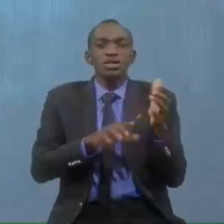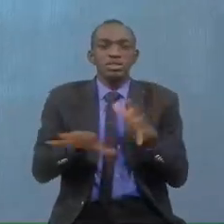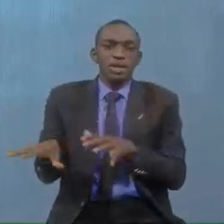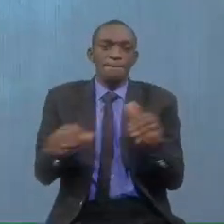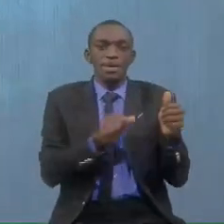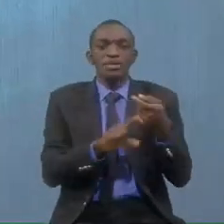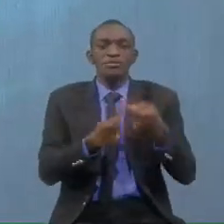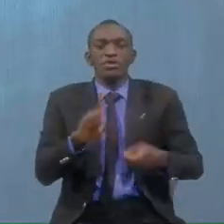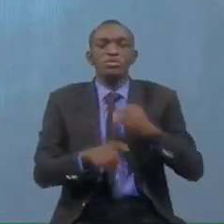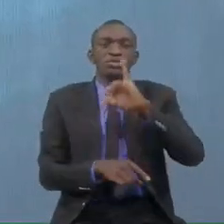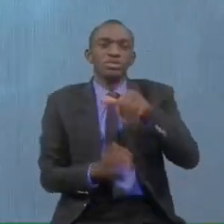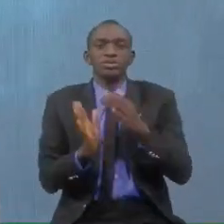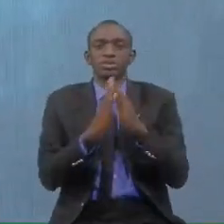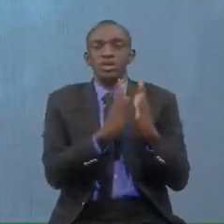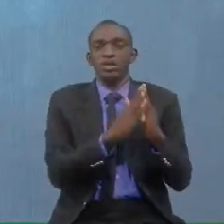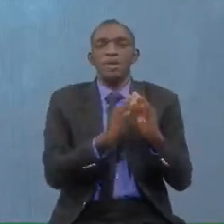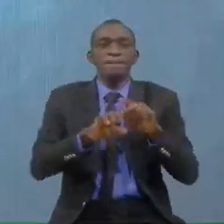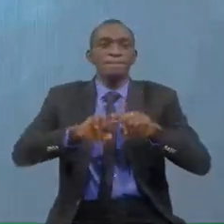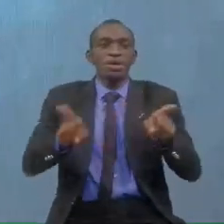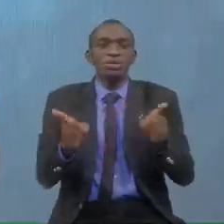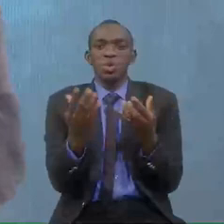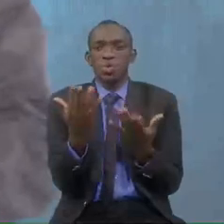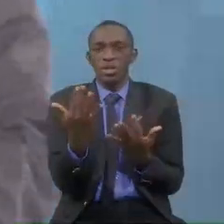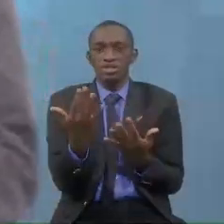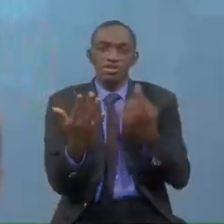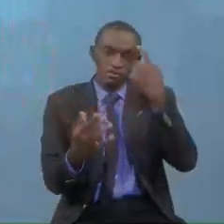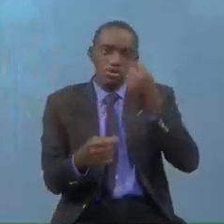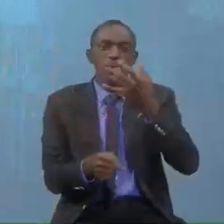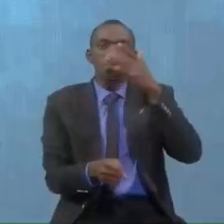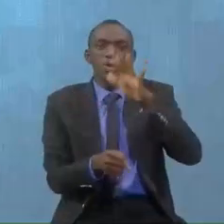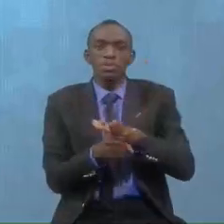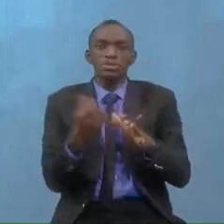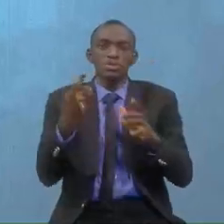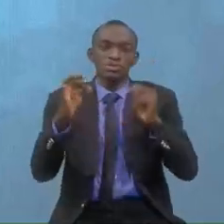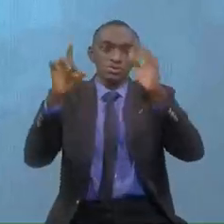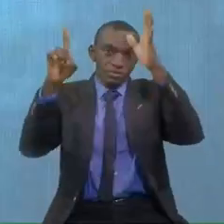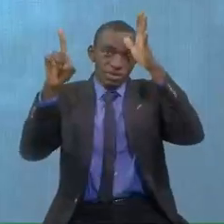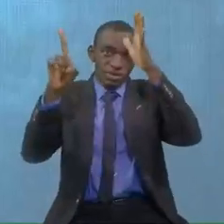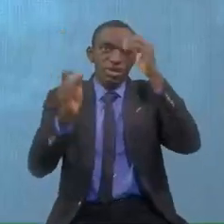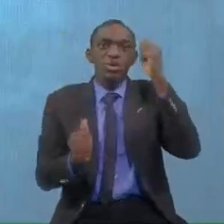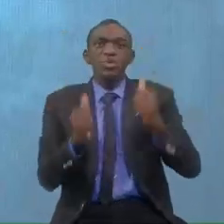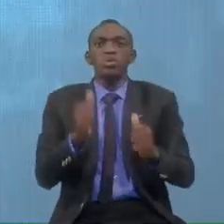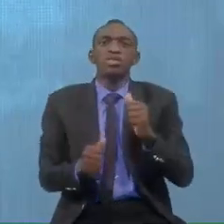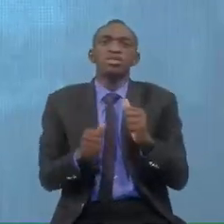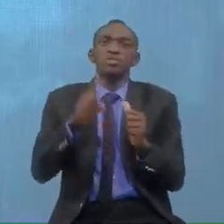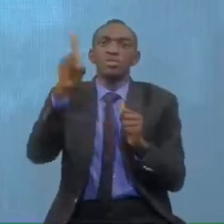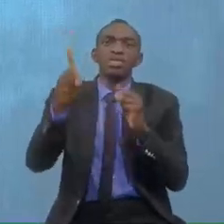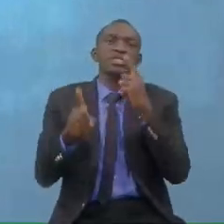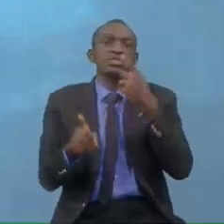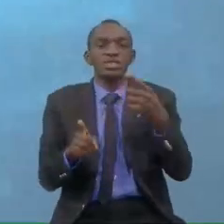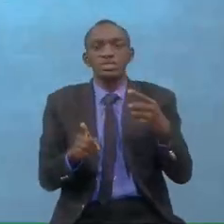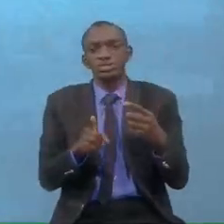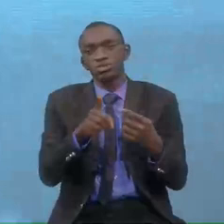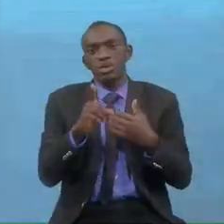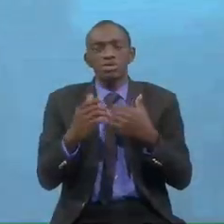de Jérusalem, mais d'attendre ce que le Père avait promis, ce que je vous